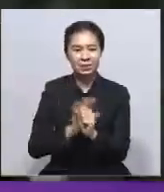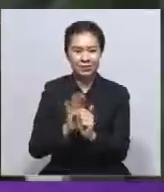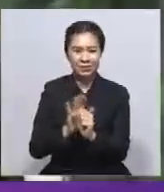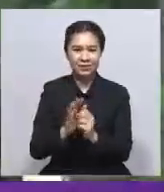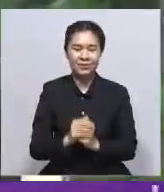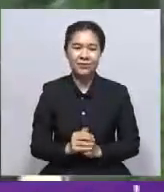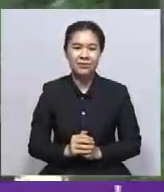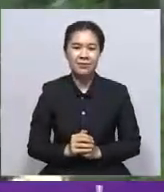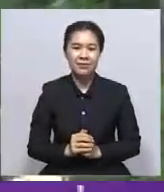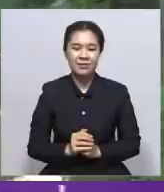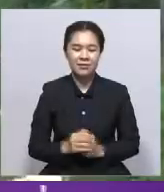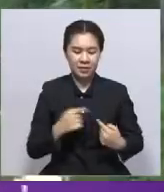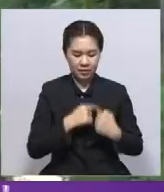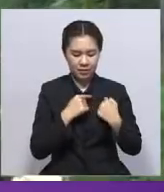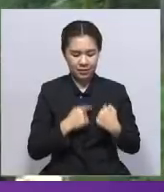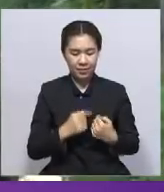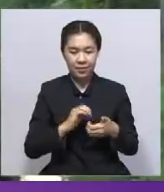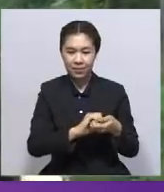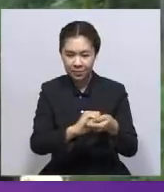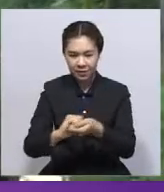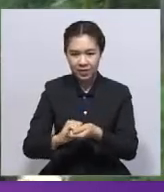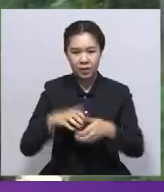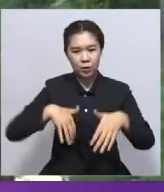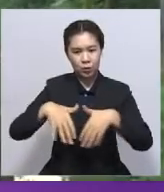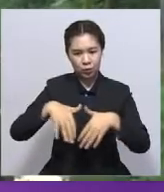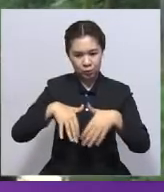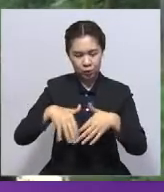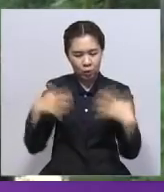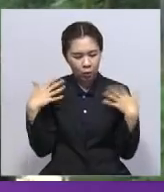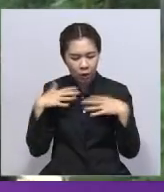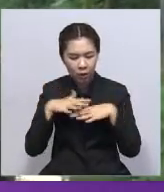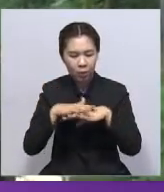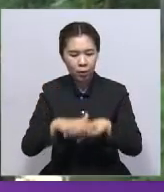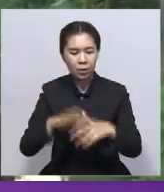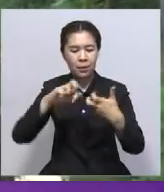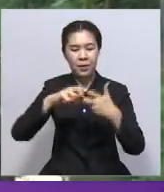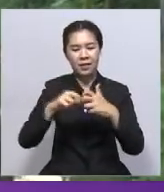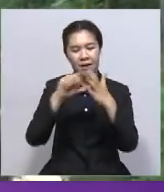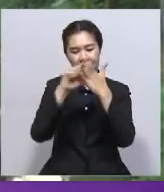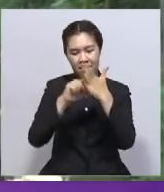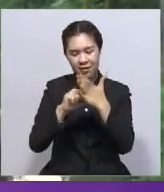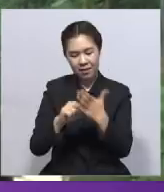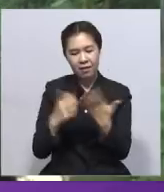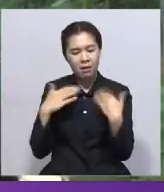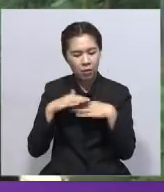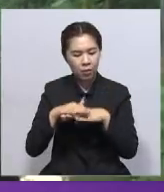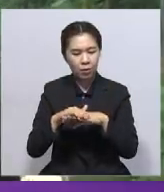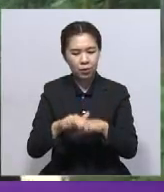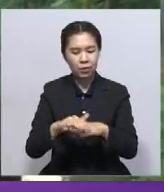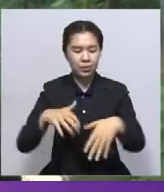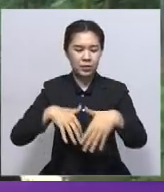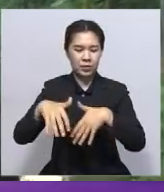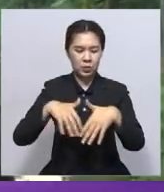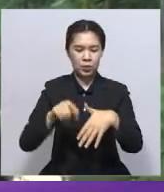กลับจากความร่วมมือร่วมใจของคนในชุมชนรวมเป็นหนึ่งเดียวนะครับในการแก้ไขปัญหาร่วมกันนะครับทำให้ชุมชน